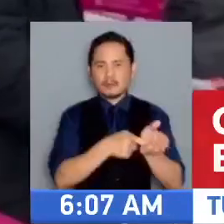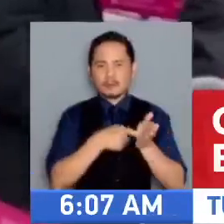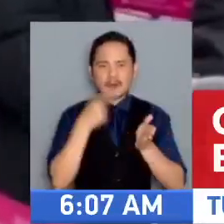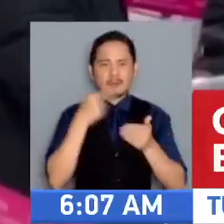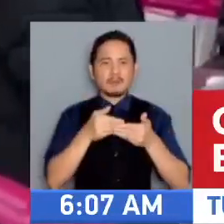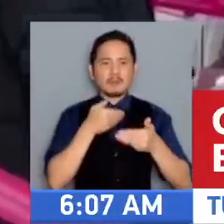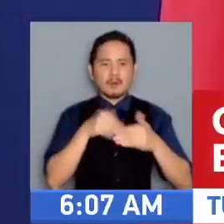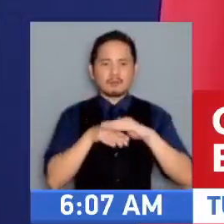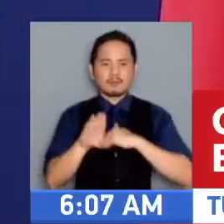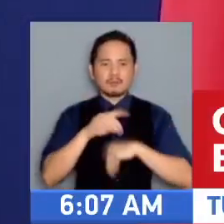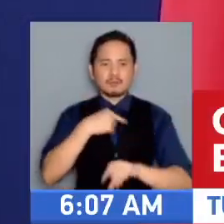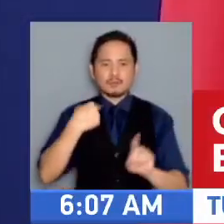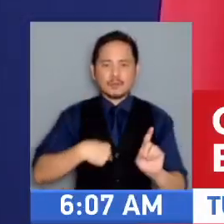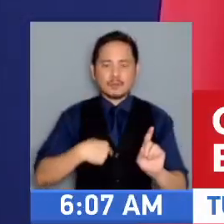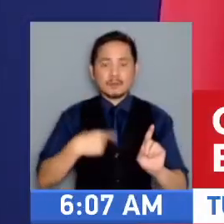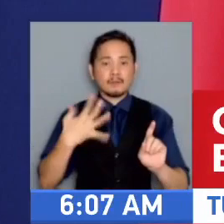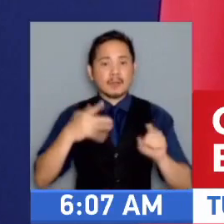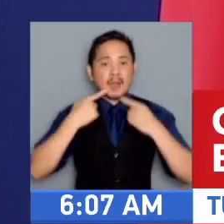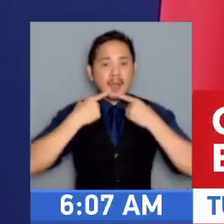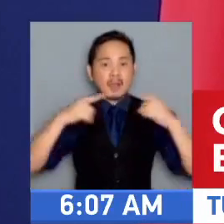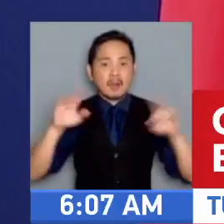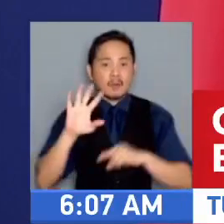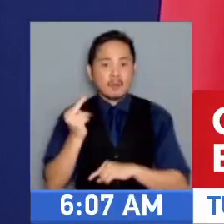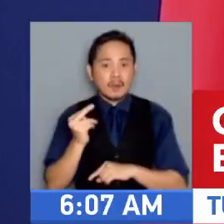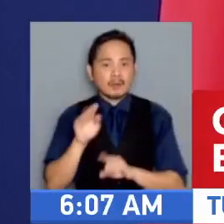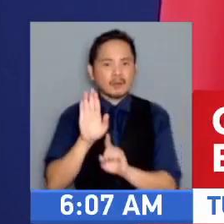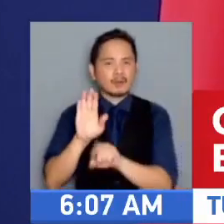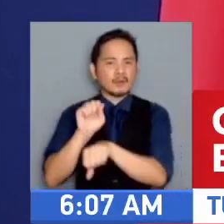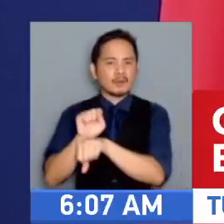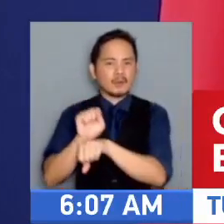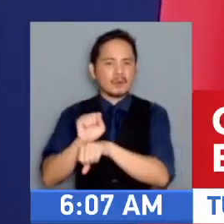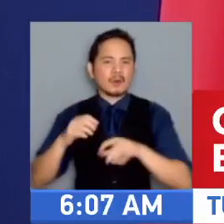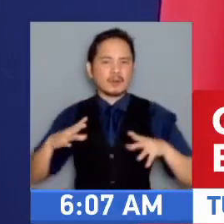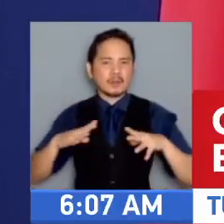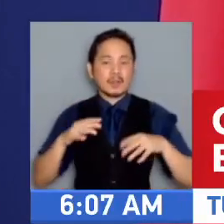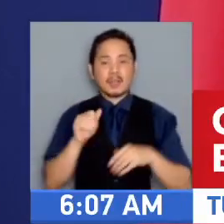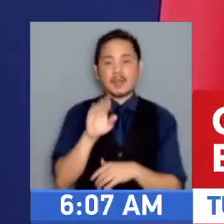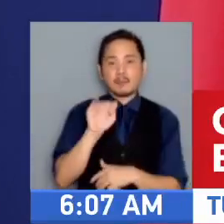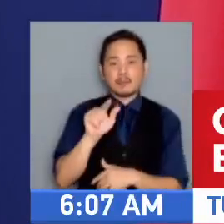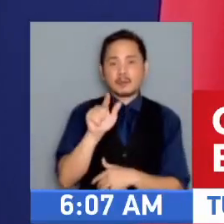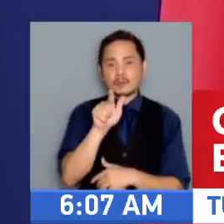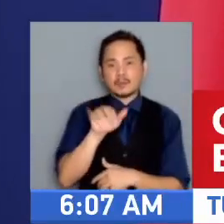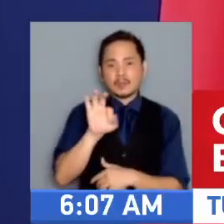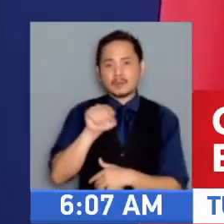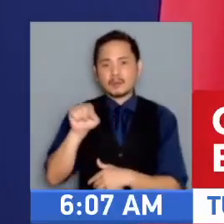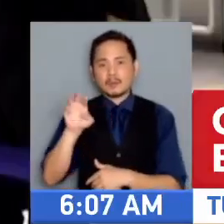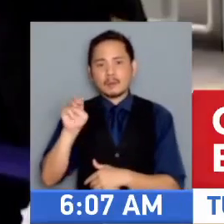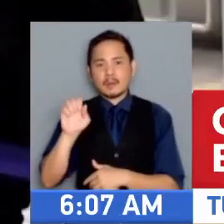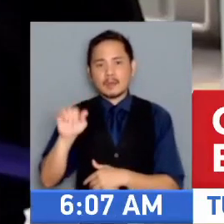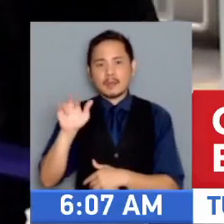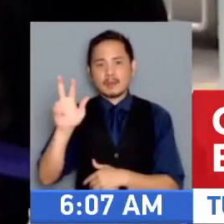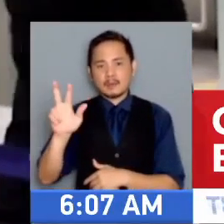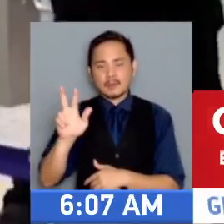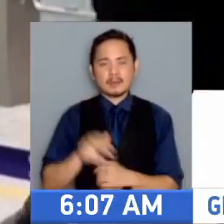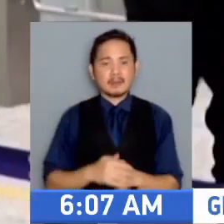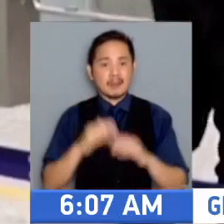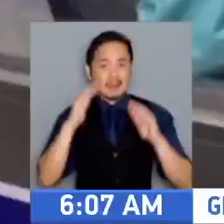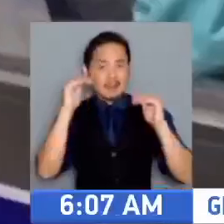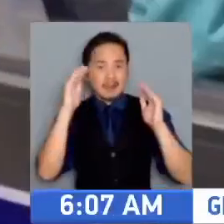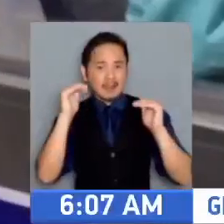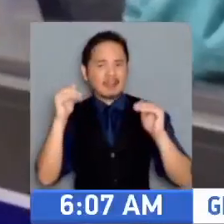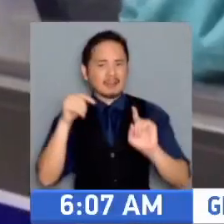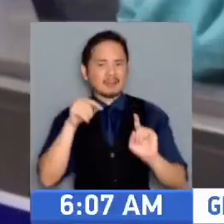limang araw na Labor Day holiday mula April 29 hanggang May 3. Inaasahan ng China na maraming turista ang papasok doon sa